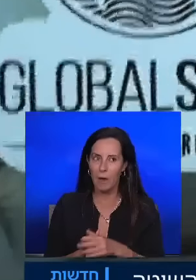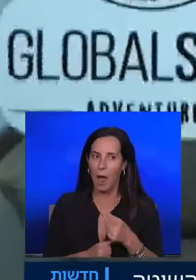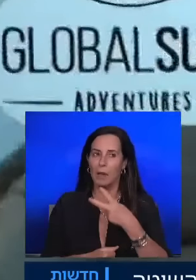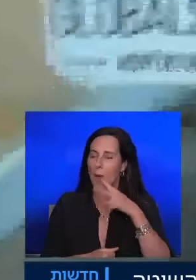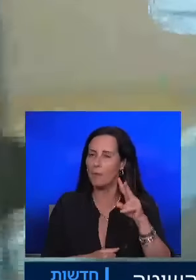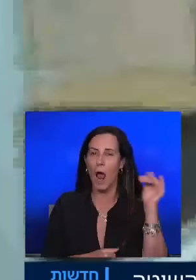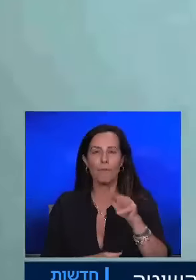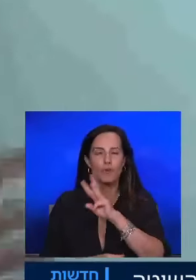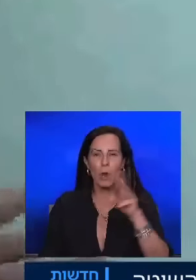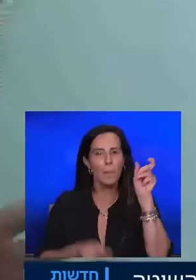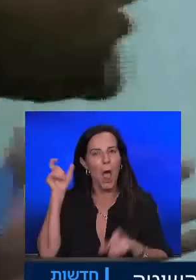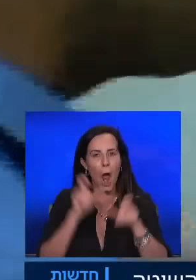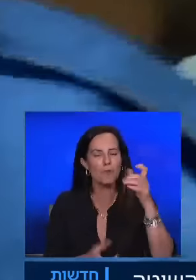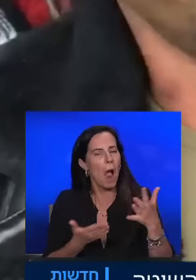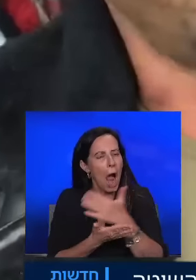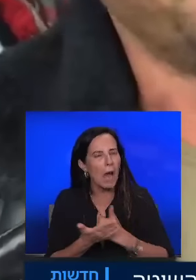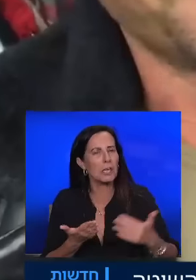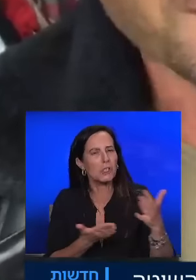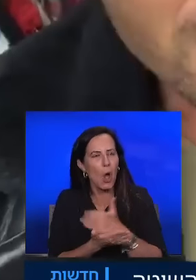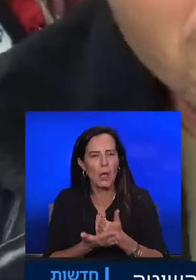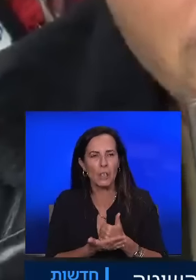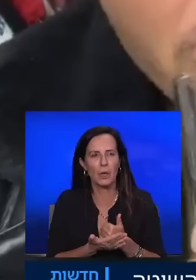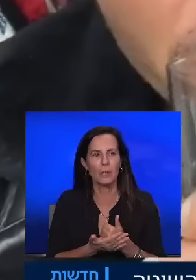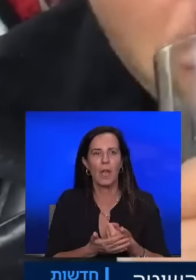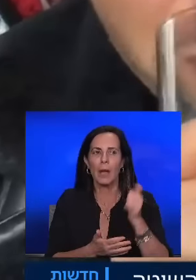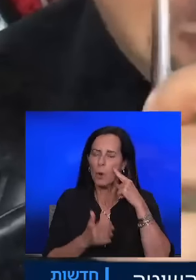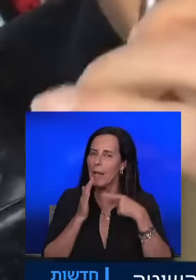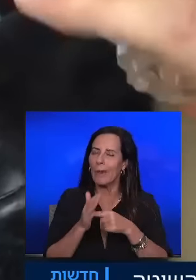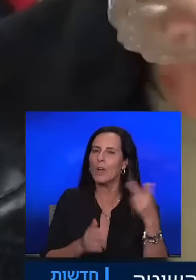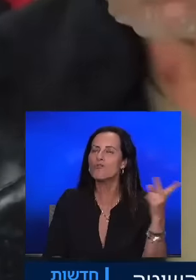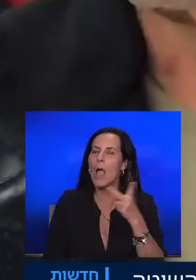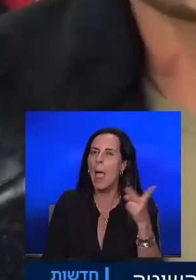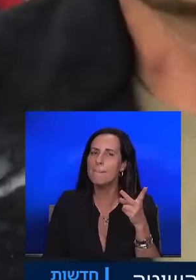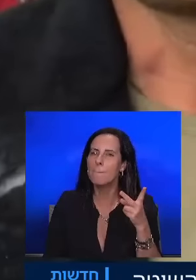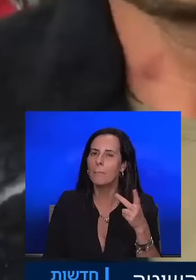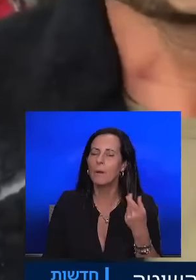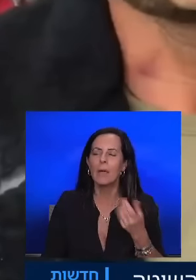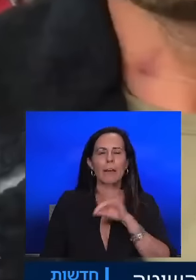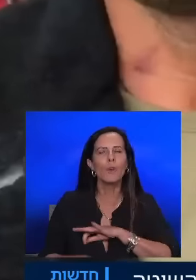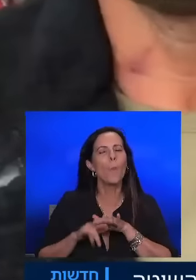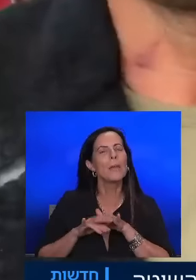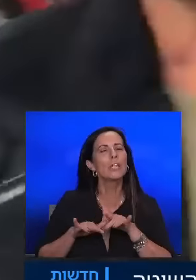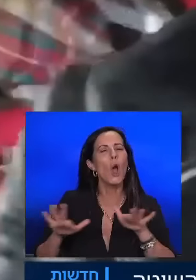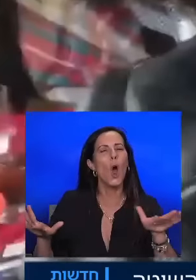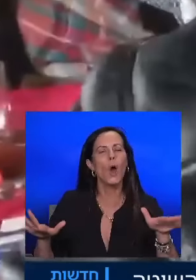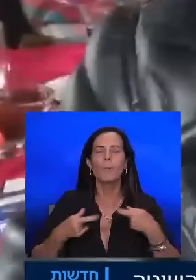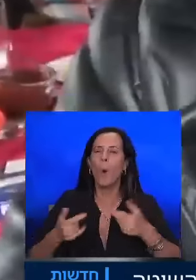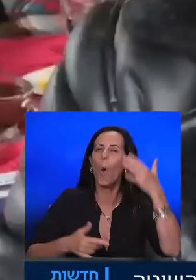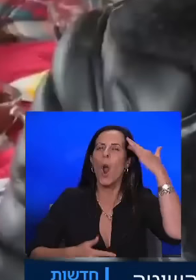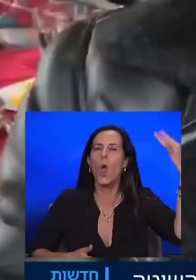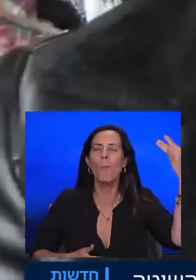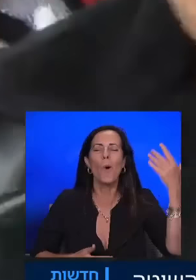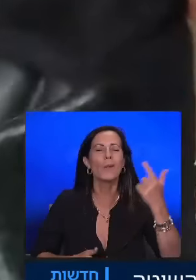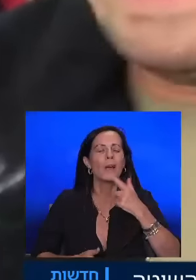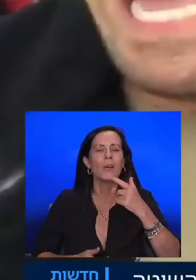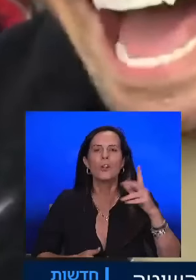מאלפי שקלים לאנשים הכנסות פסיביות. אתמול הראינו לכם איך מישל ודניס גלגלו מיליוני שקלים ומכרו חלומות למאות המשקיעים